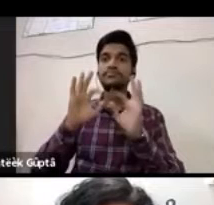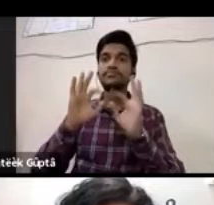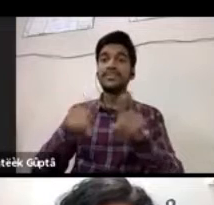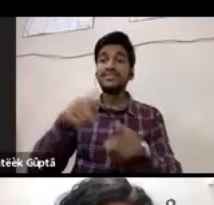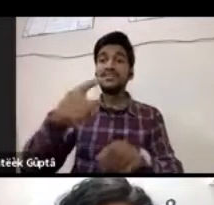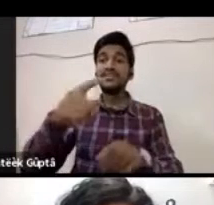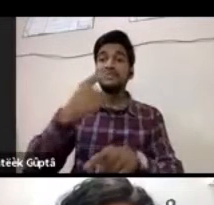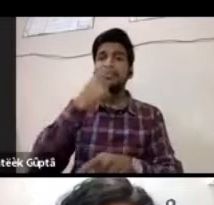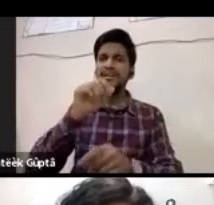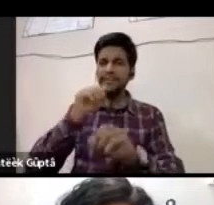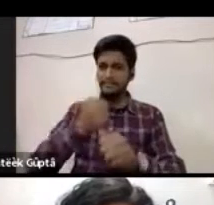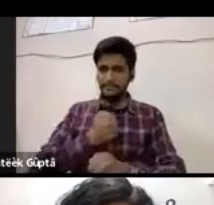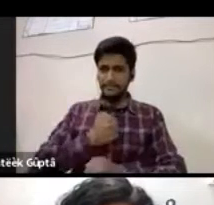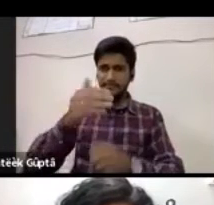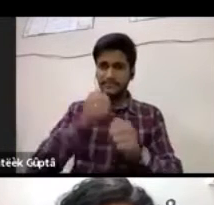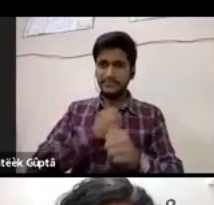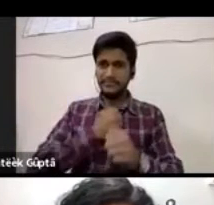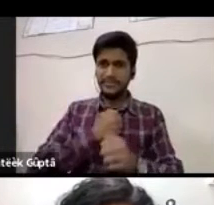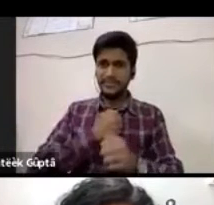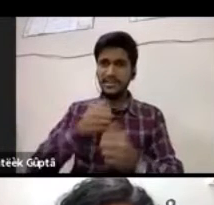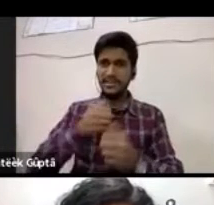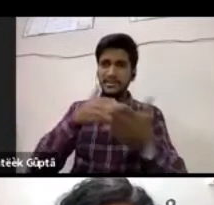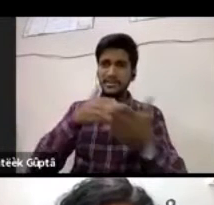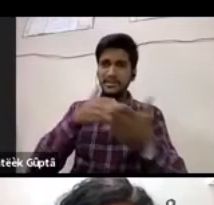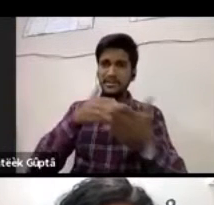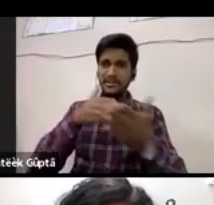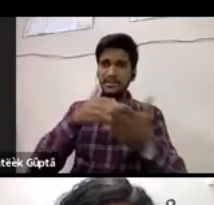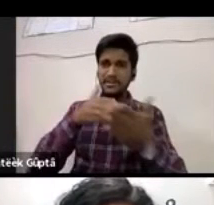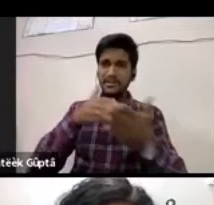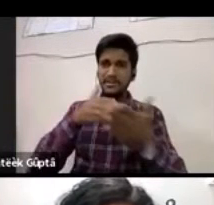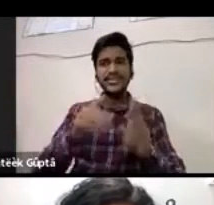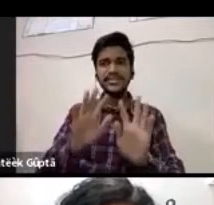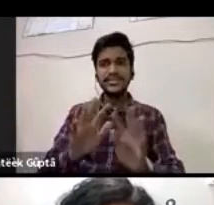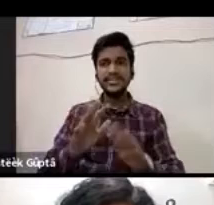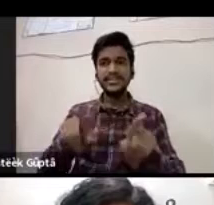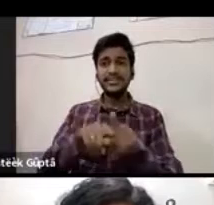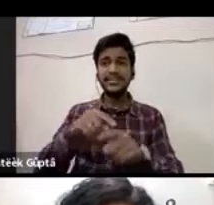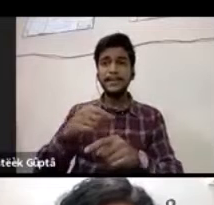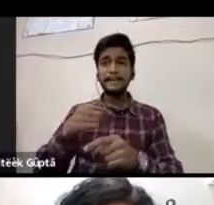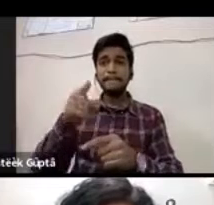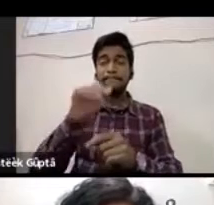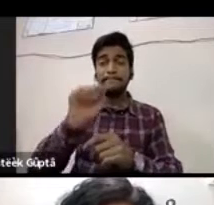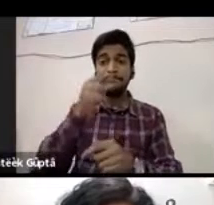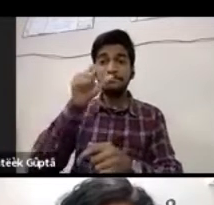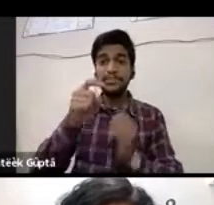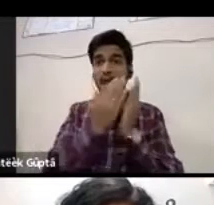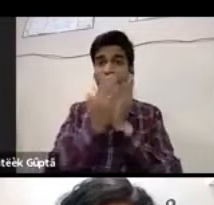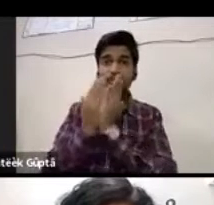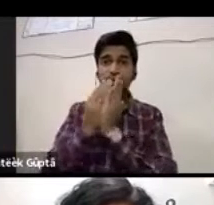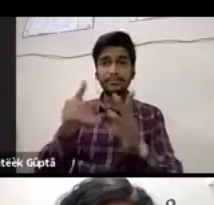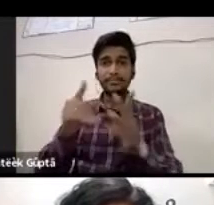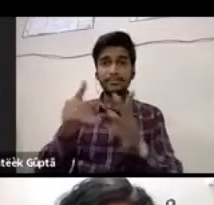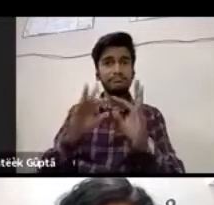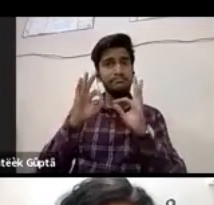काम किया है. मेरा अच्छा फॉर्चून था, आई डिड माई